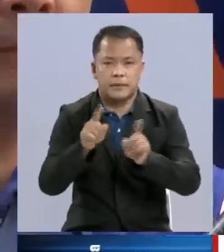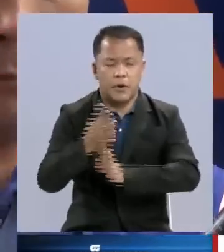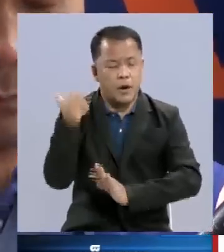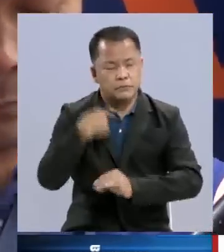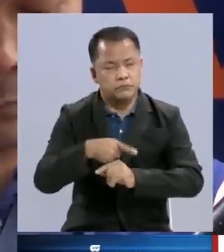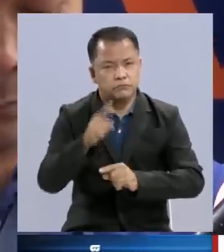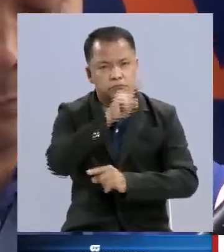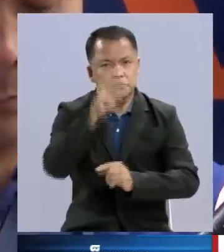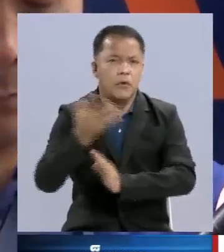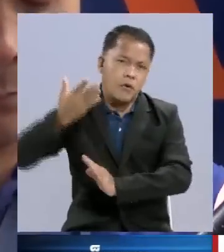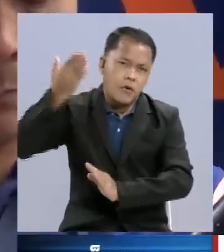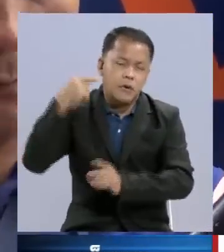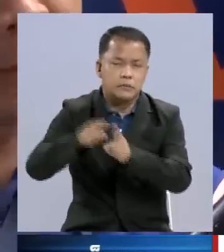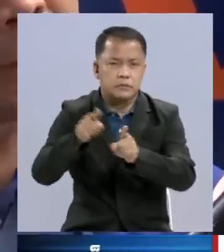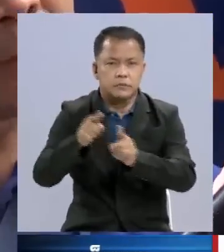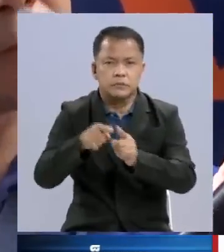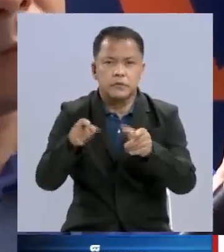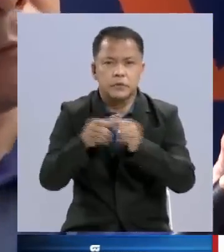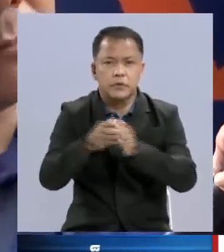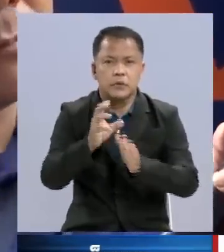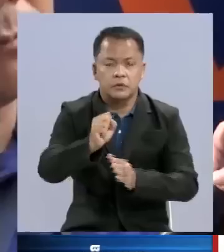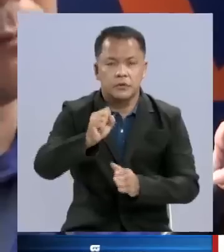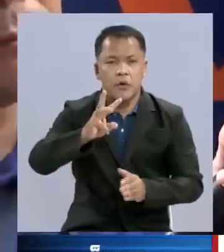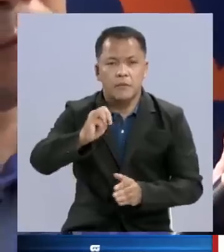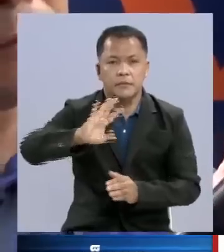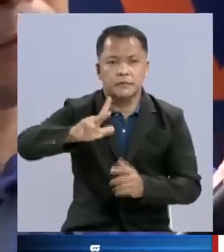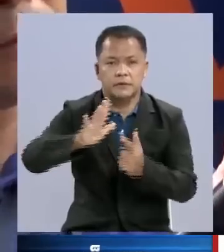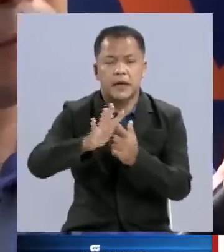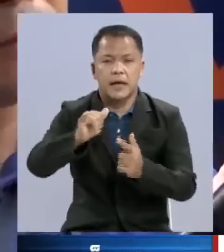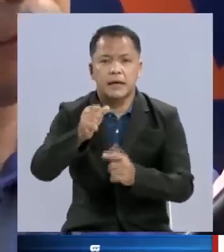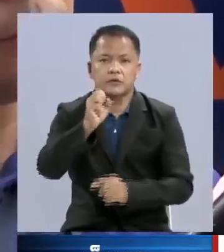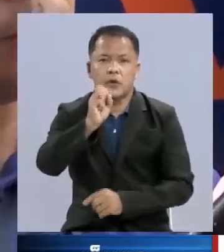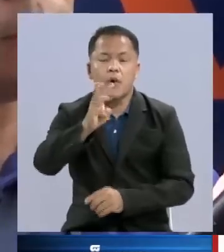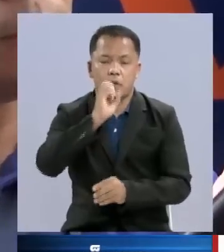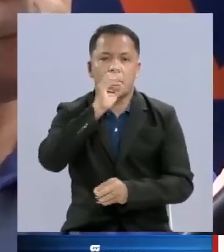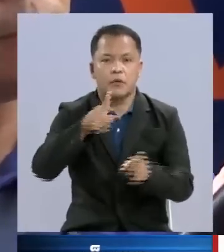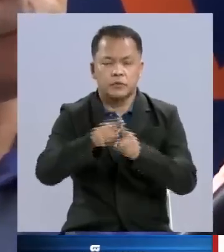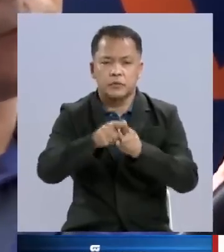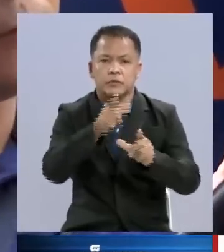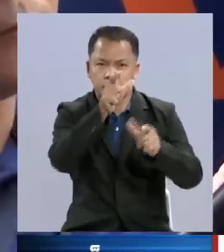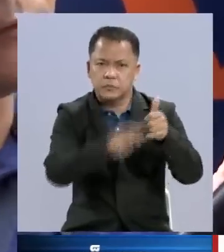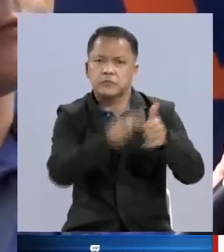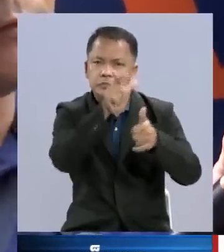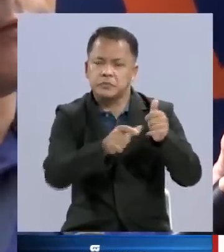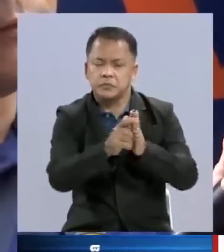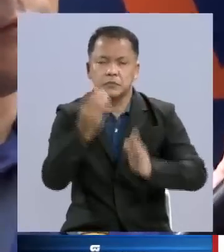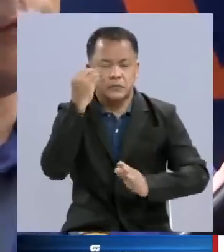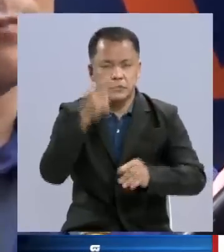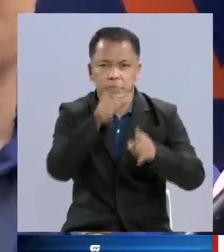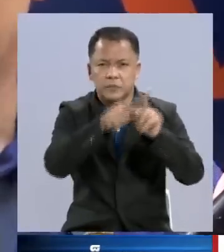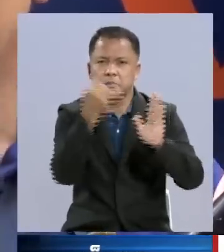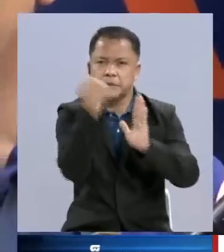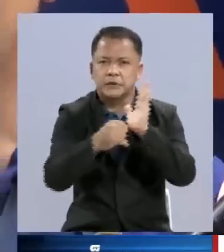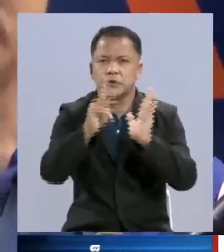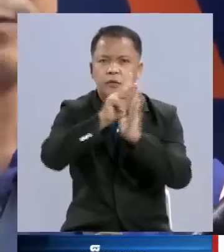อ้าวแล้วอย่างที่ผ่านมามันก็มีกรณีของคุณสมชายแสวงการสว.ออกมาระบุว่าข้อกล่าวหาของคุณพิธานั้นเนี่ยมันเข้าข่าย